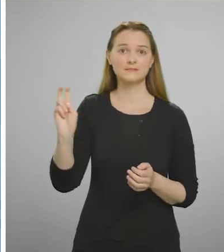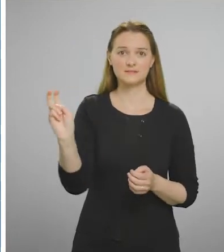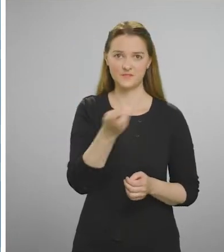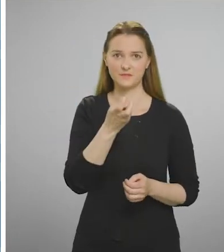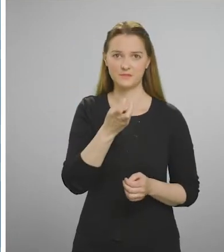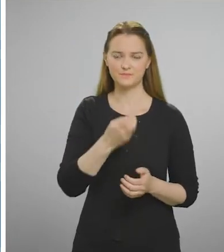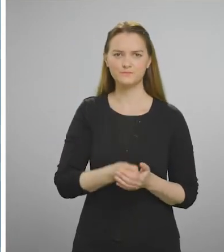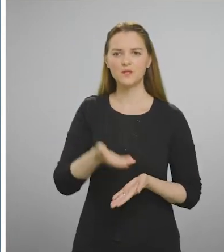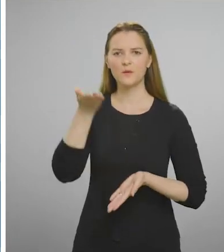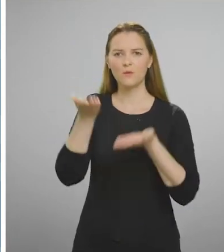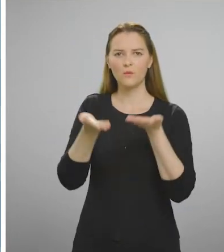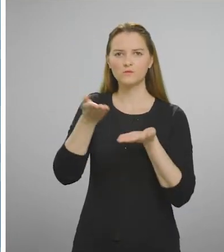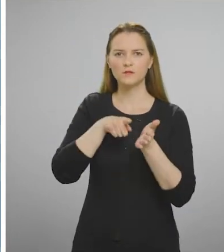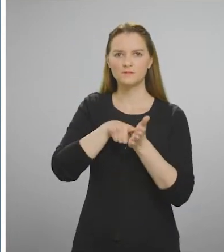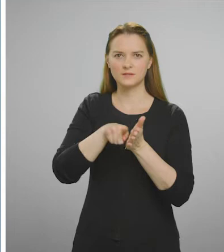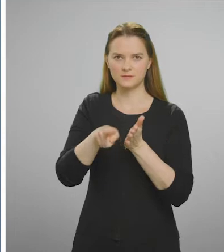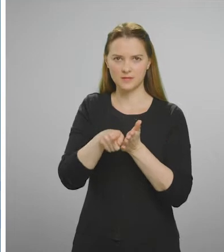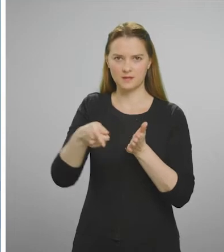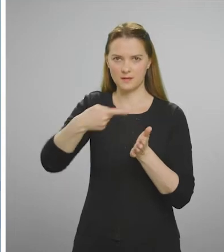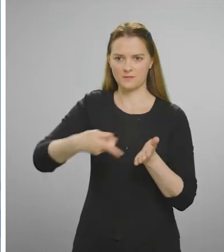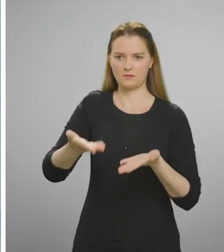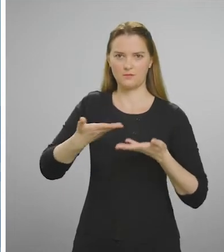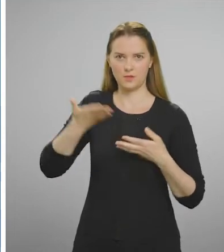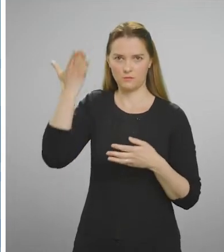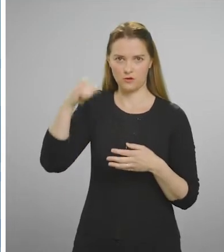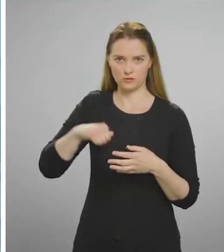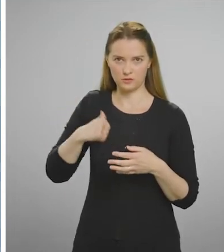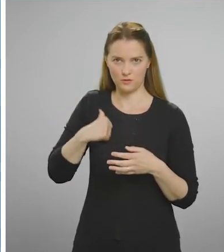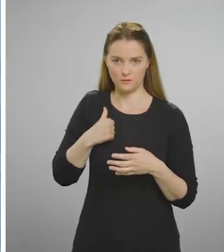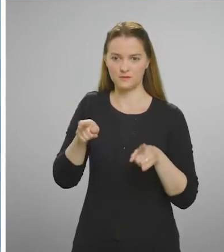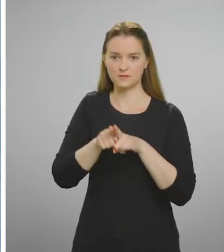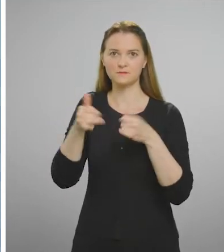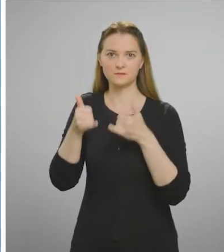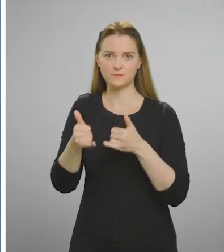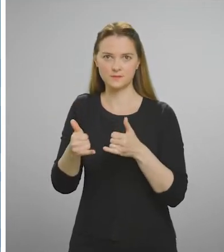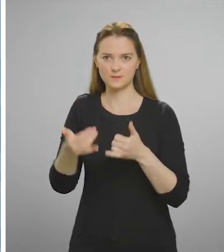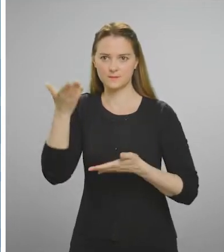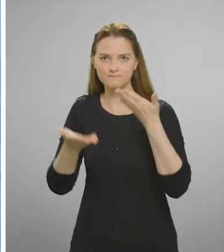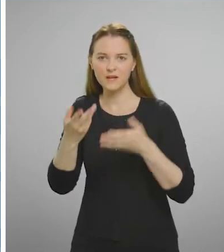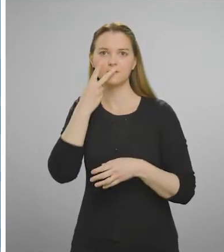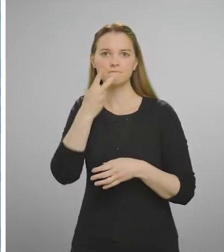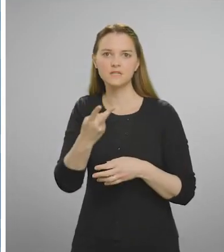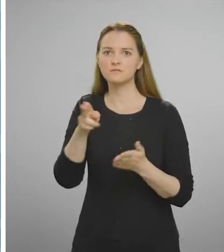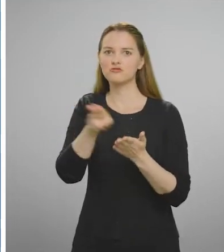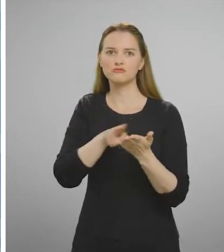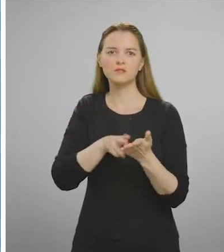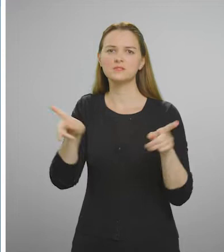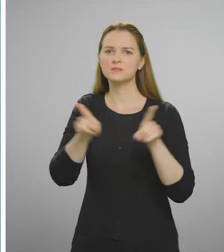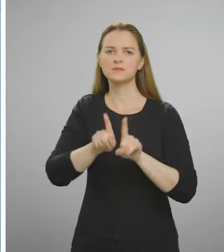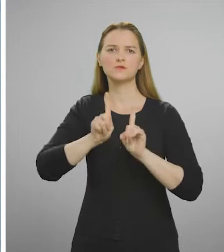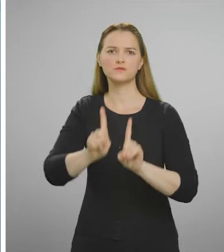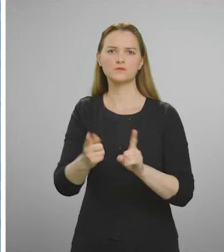smo svima. Usporedbom rezultata dobivenih prethodnih godina uočavamo da se čitanost nije značajnije promijenila